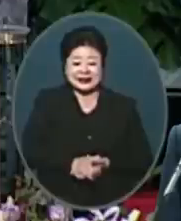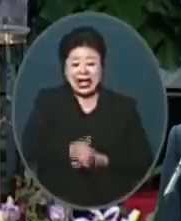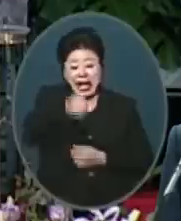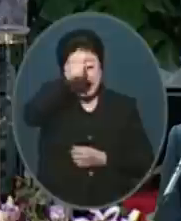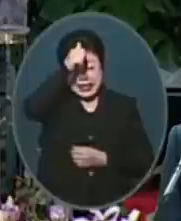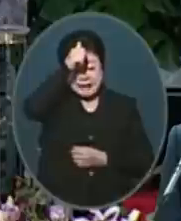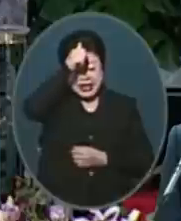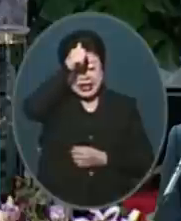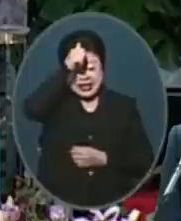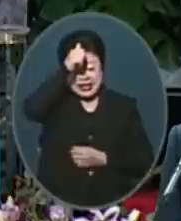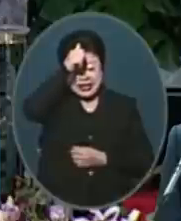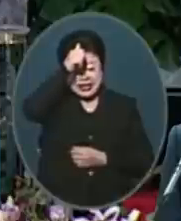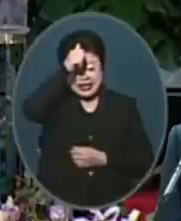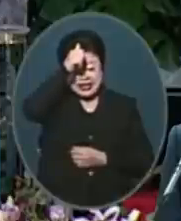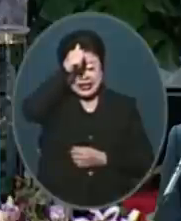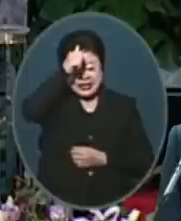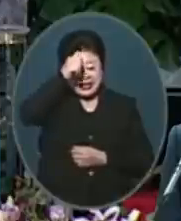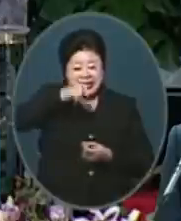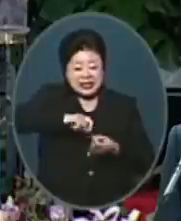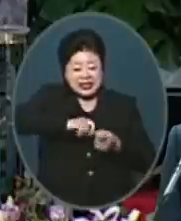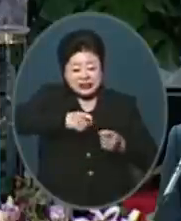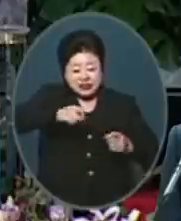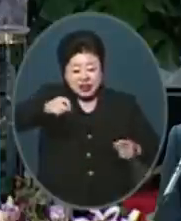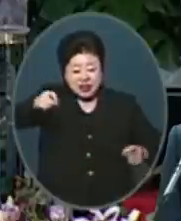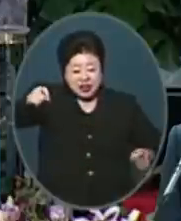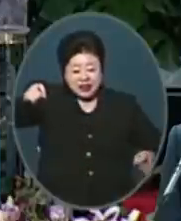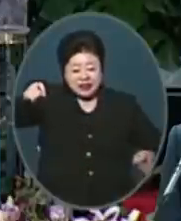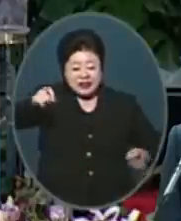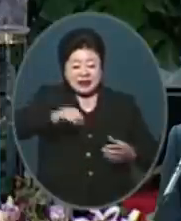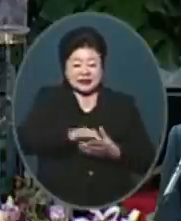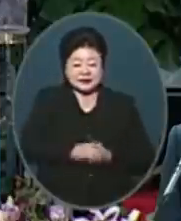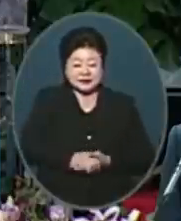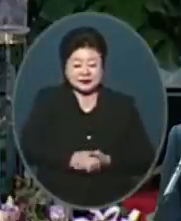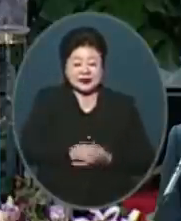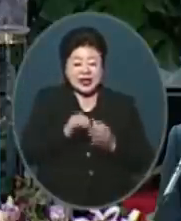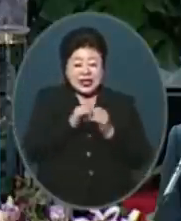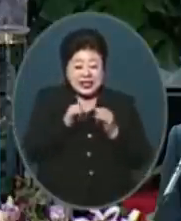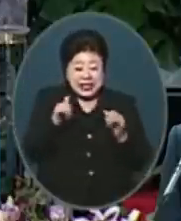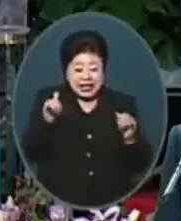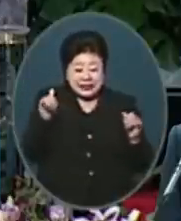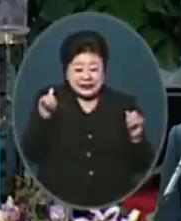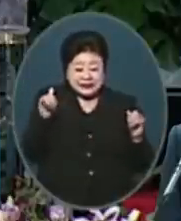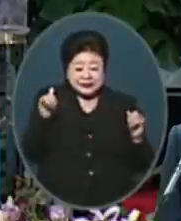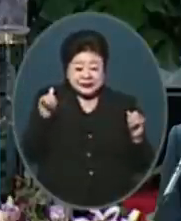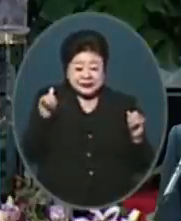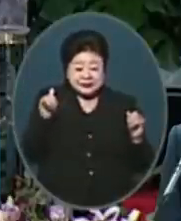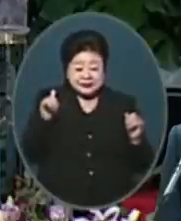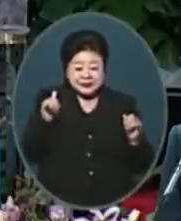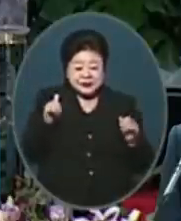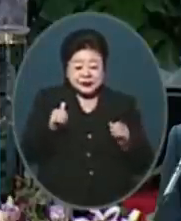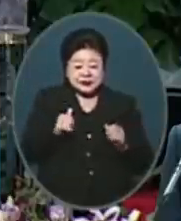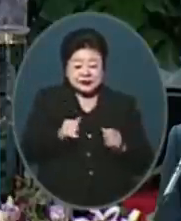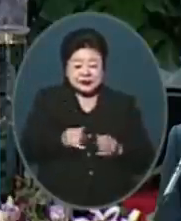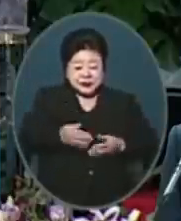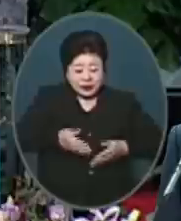아담의 탯줄로 연결되어 인간으로